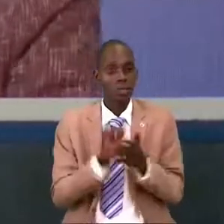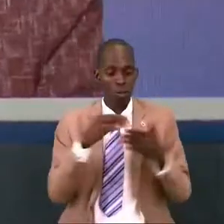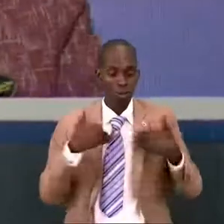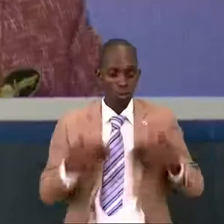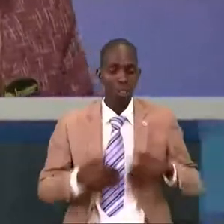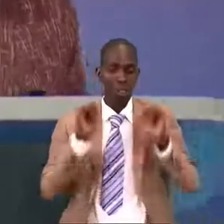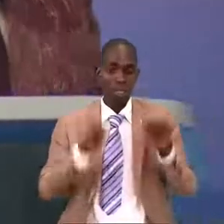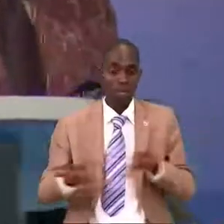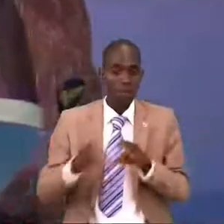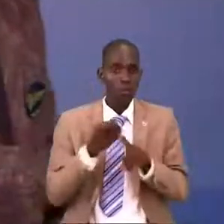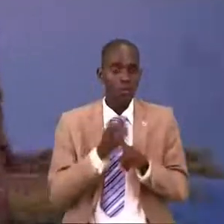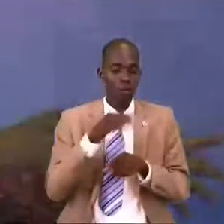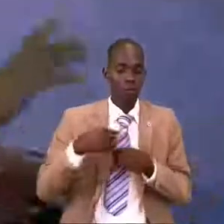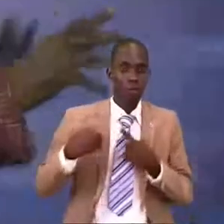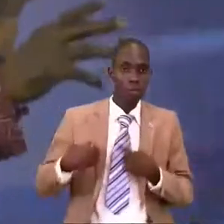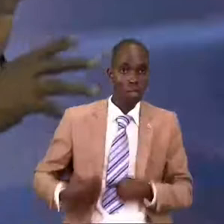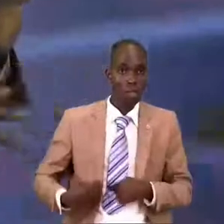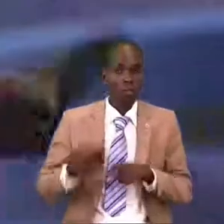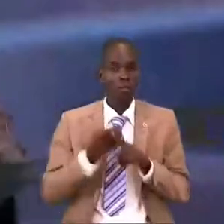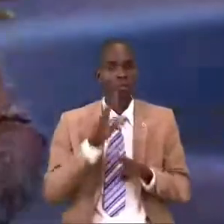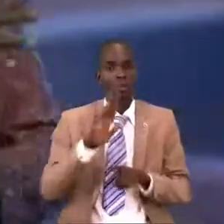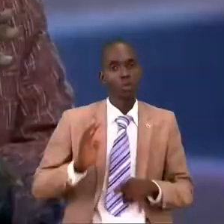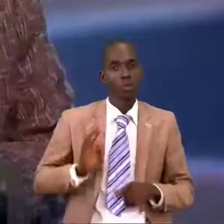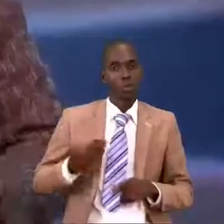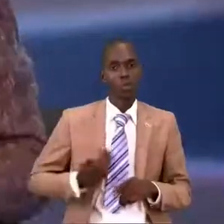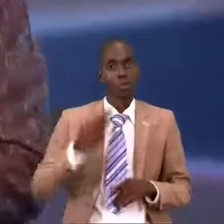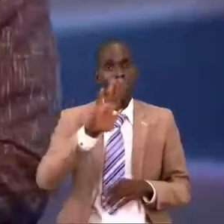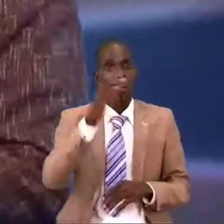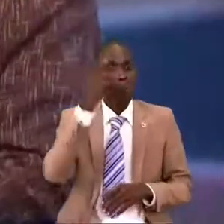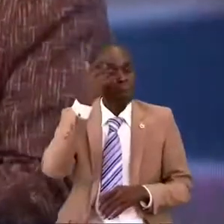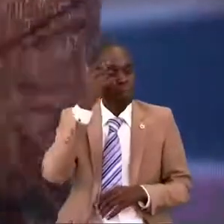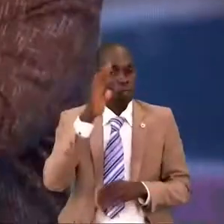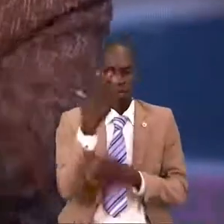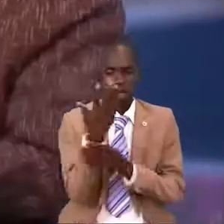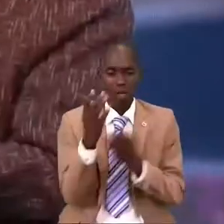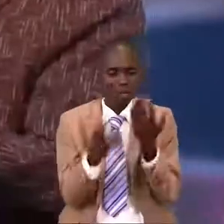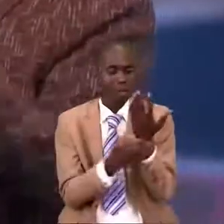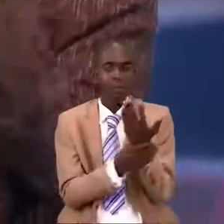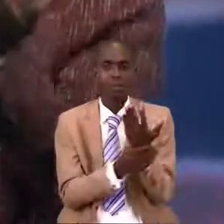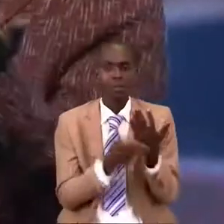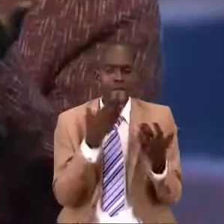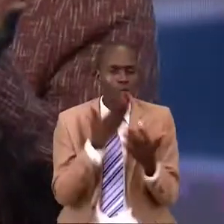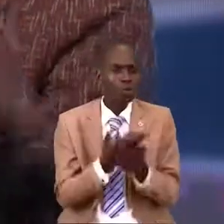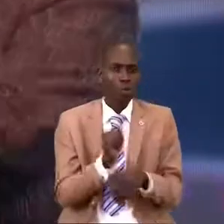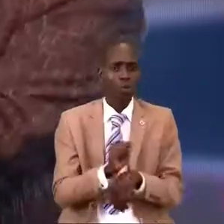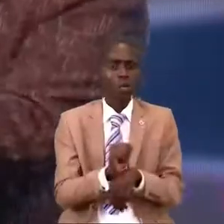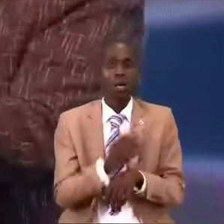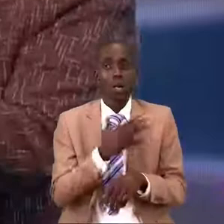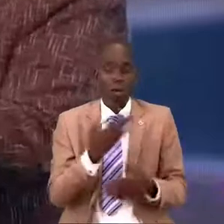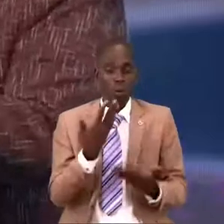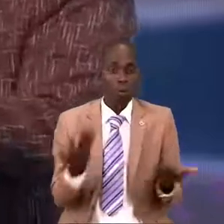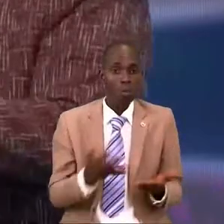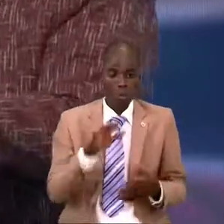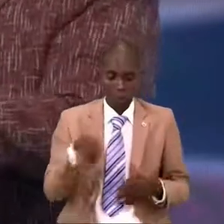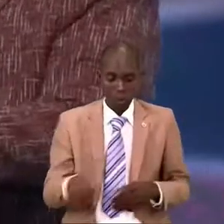que tes mains peuvent faire, les bonnes œuvres, ce que tes pieds peuvent faire, marcher pour le Seigneur. Et tout ce que tu as vu,